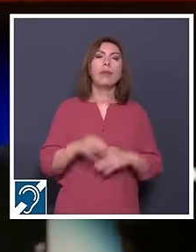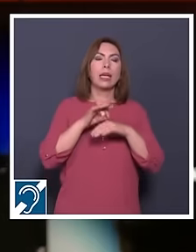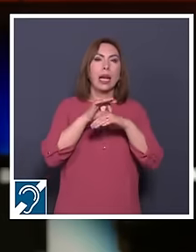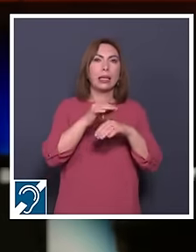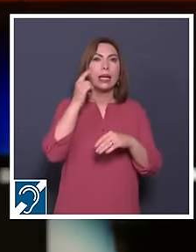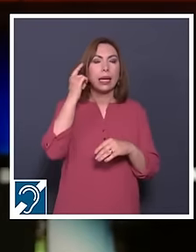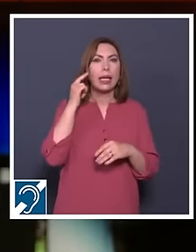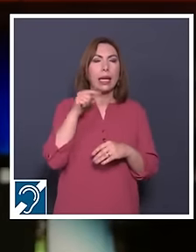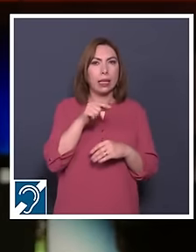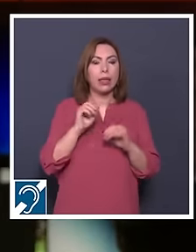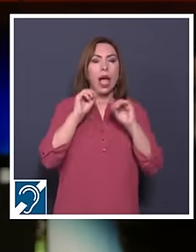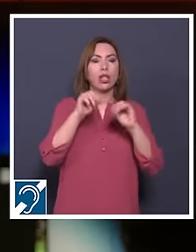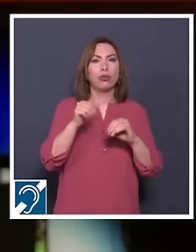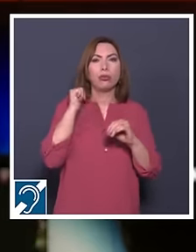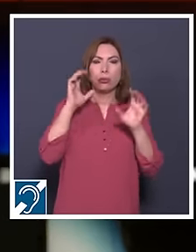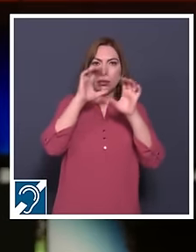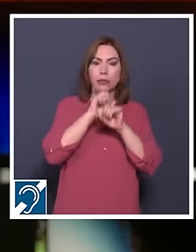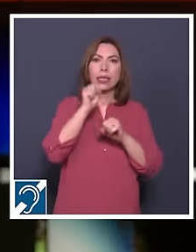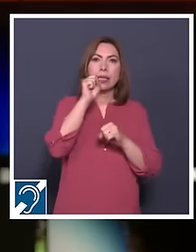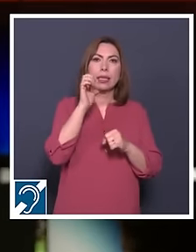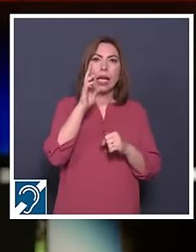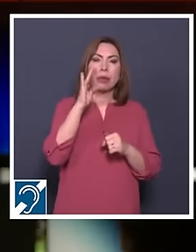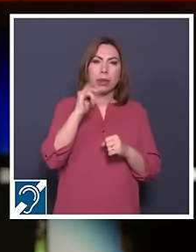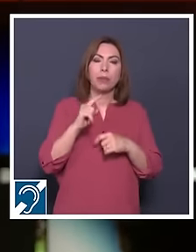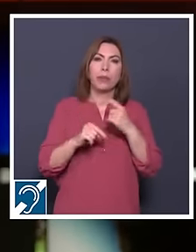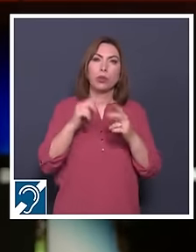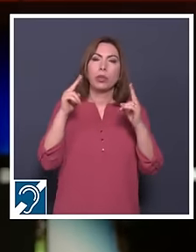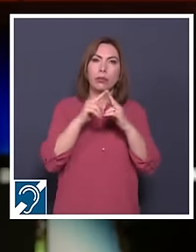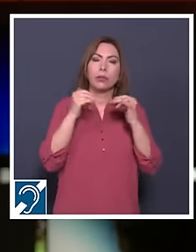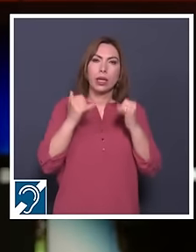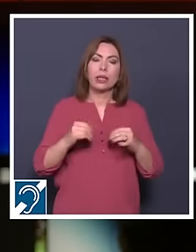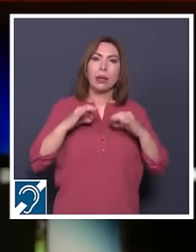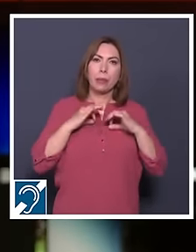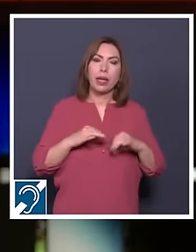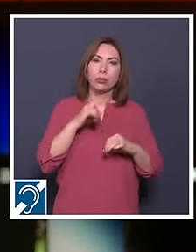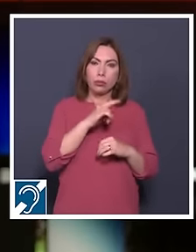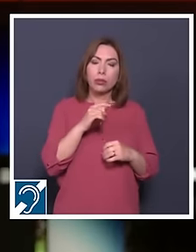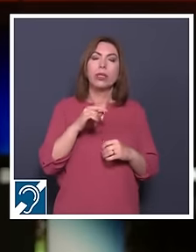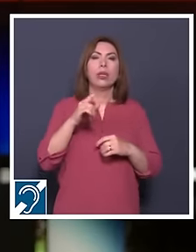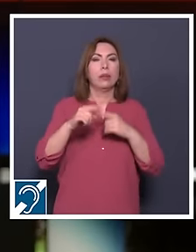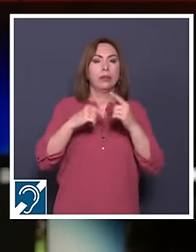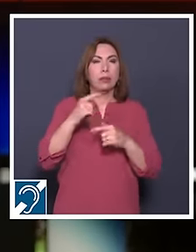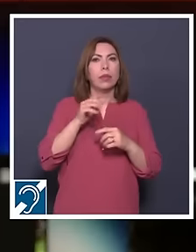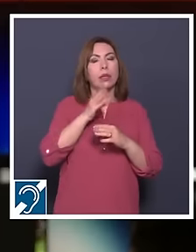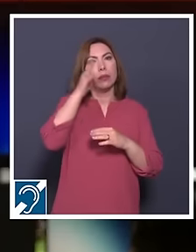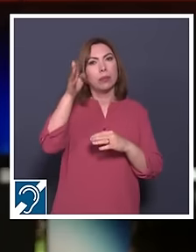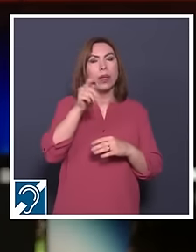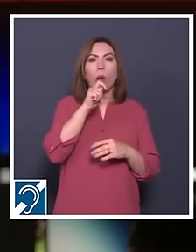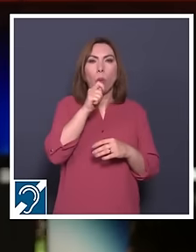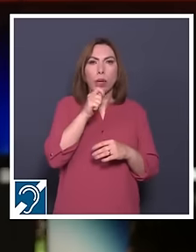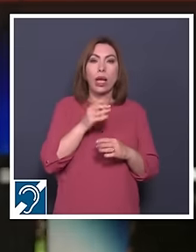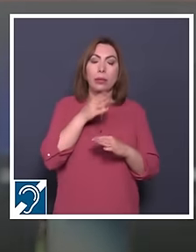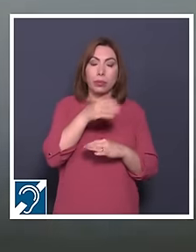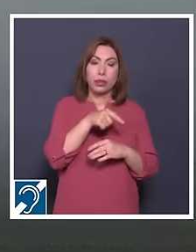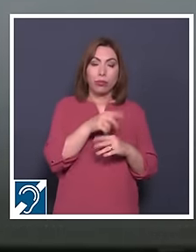Liderul chinez Xi Jinping a ajuns aseară în Serbia. După ce se va întâlni astăzi cu președintele sârb, Xi Jinping va ajunge și în Ungaria. Prin